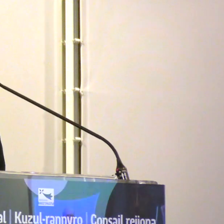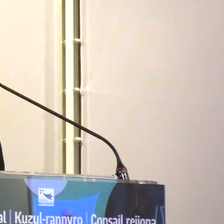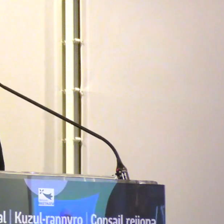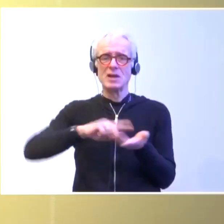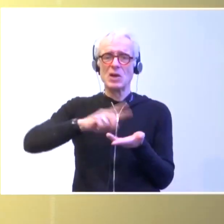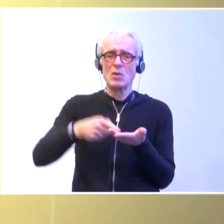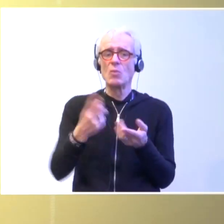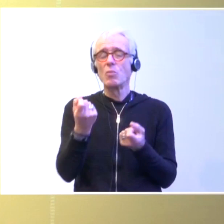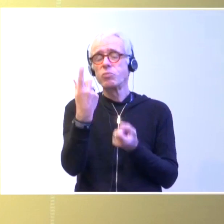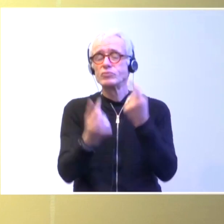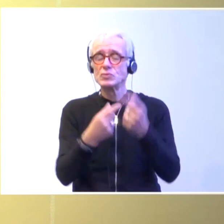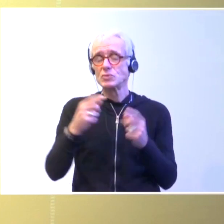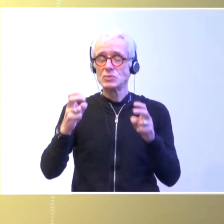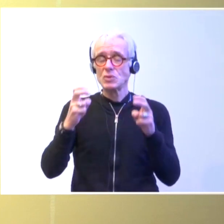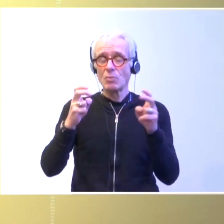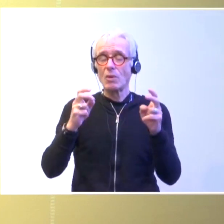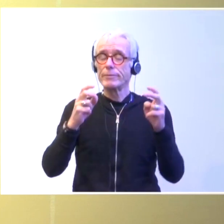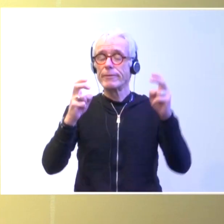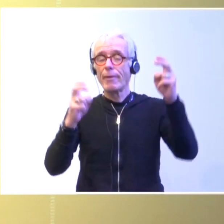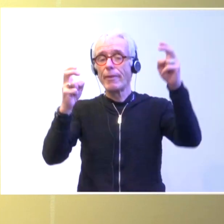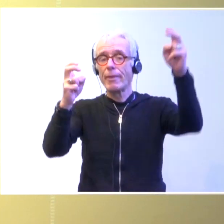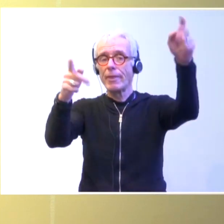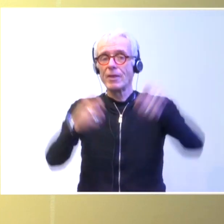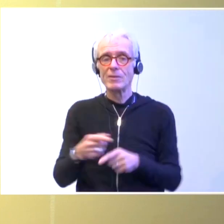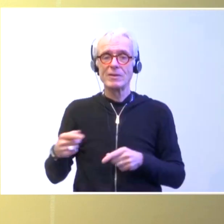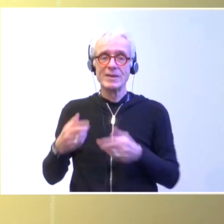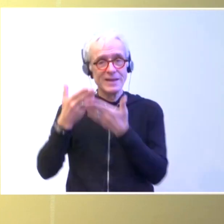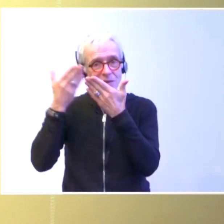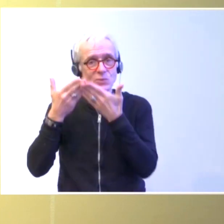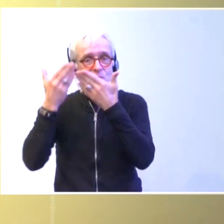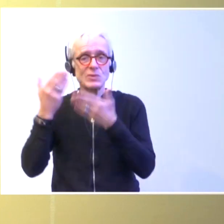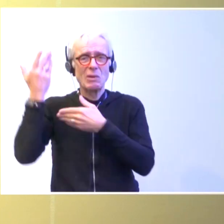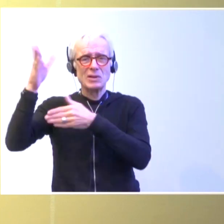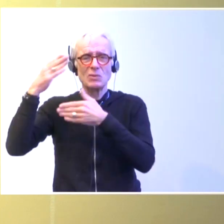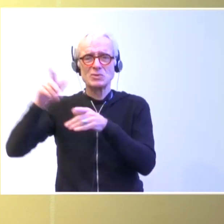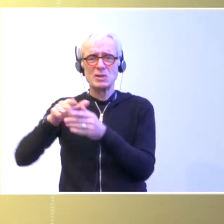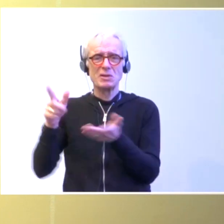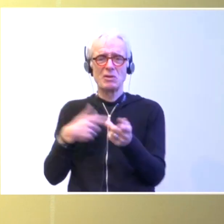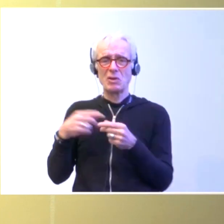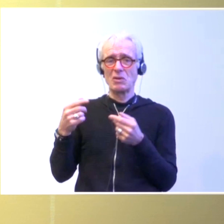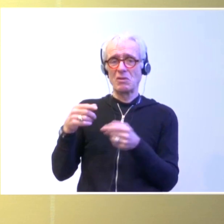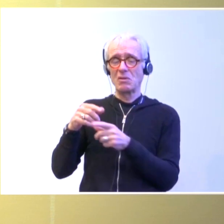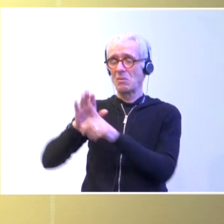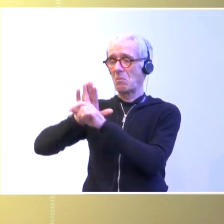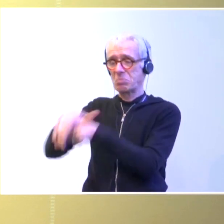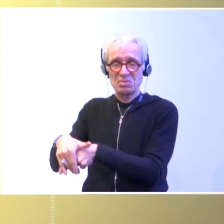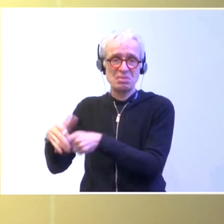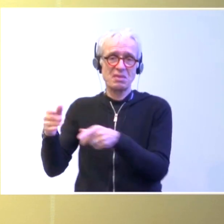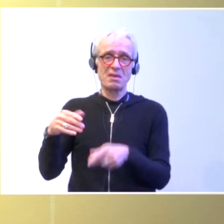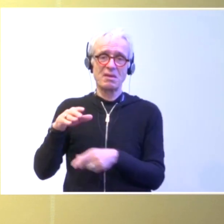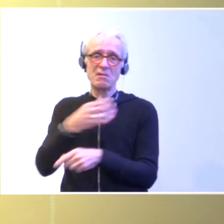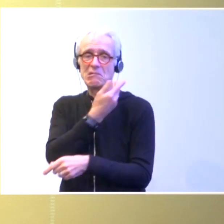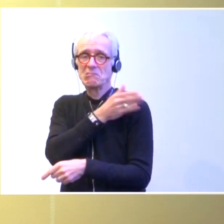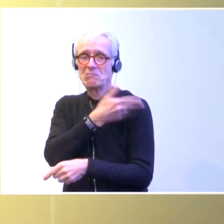augmentent manquent l'inflation, étudiants étrangers traités comme les moincuriens. La rupture générationnelle n'aura jamais été si forte, ma